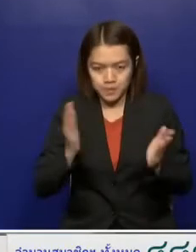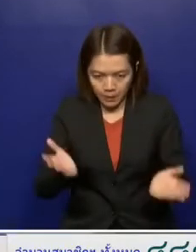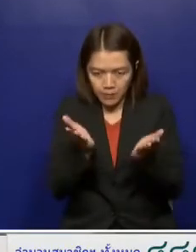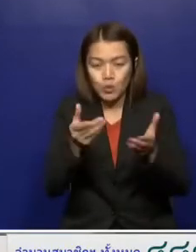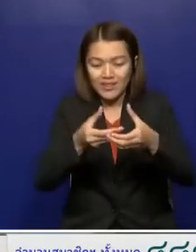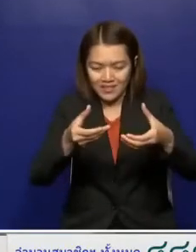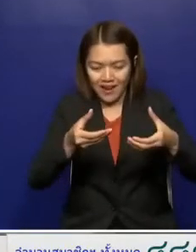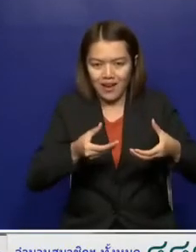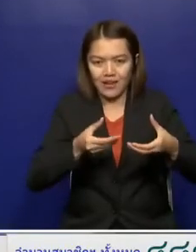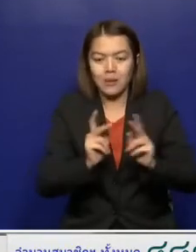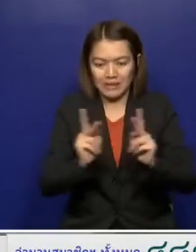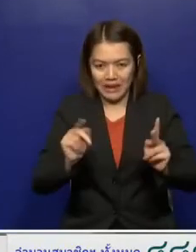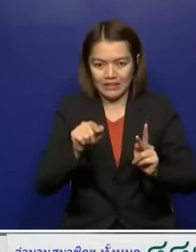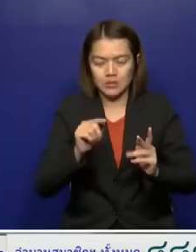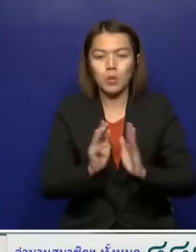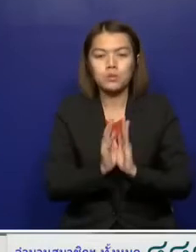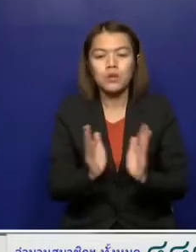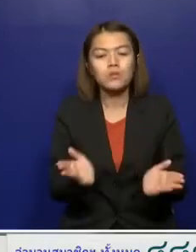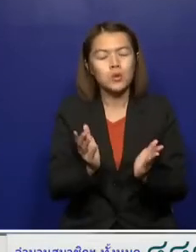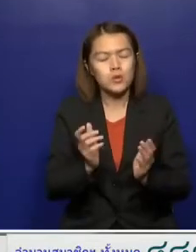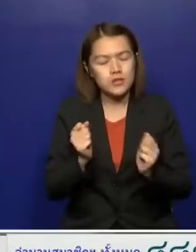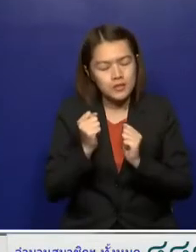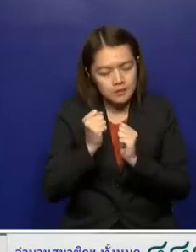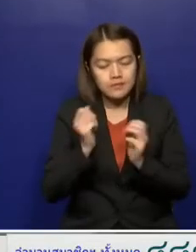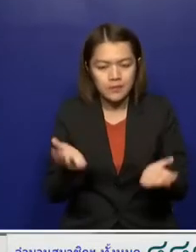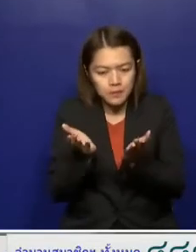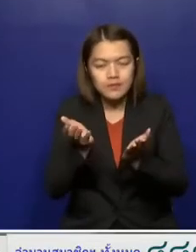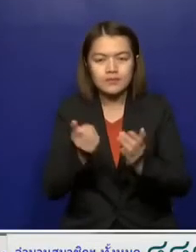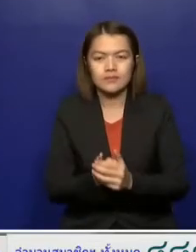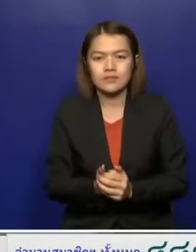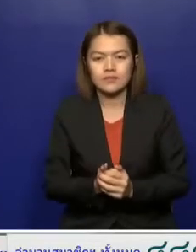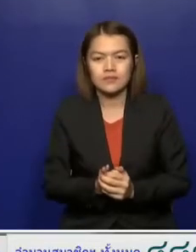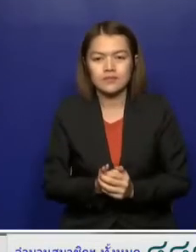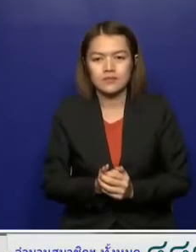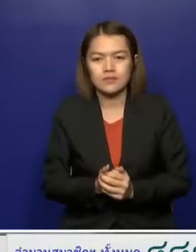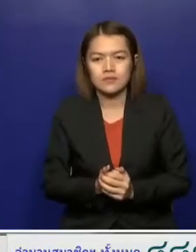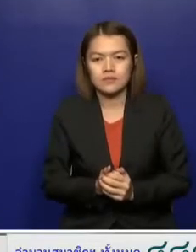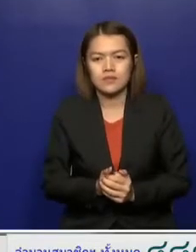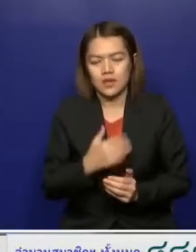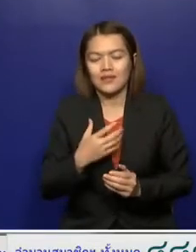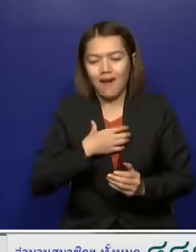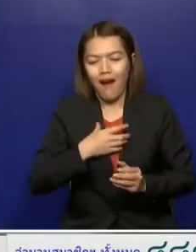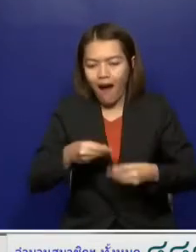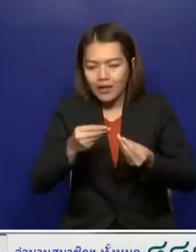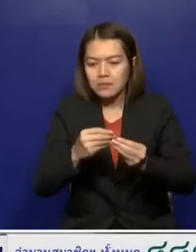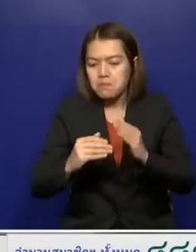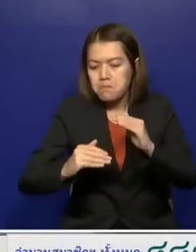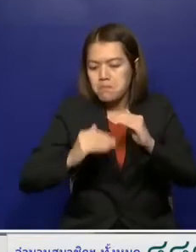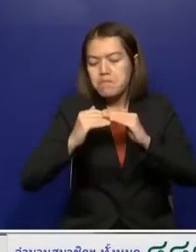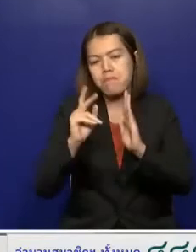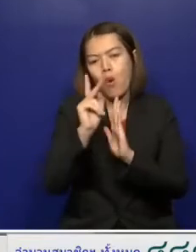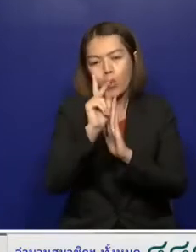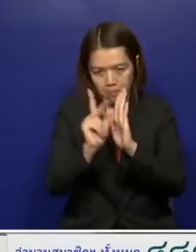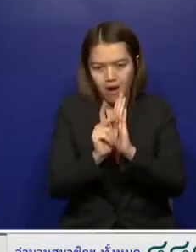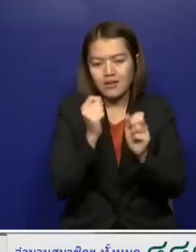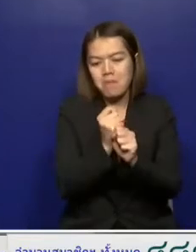บค